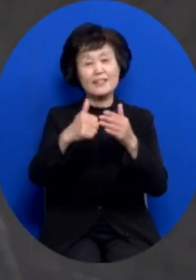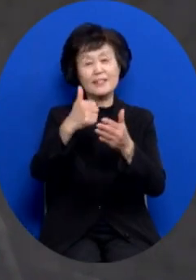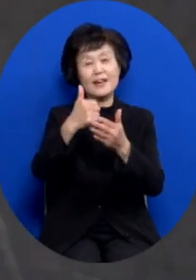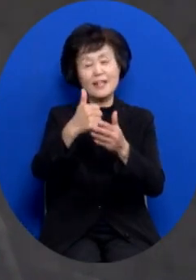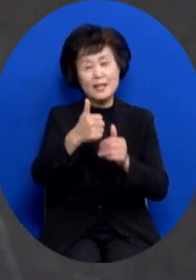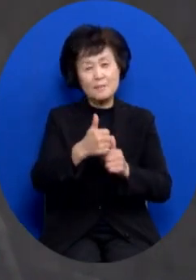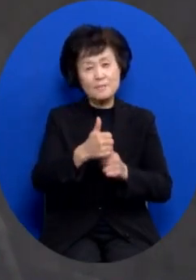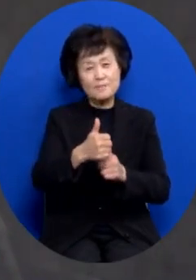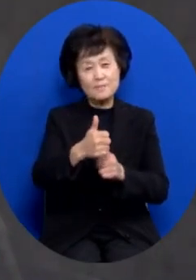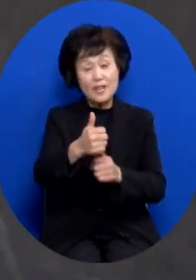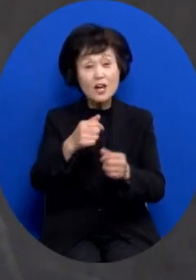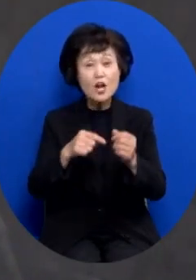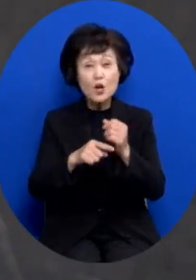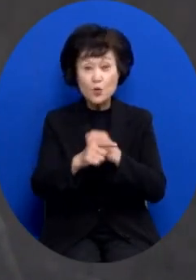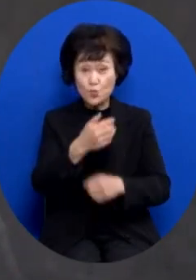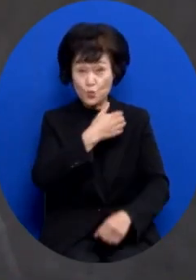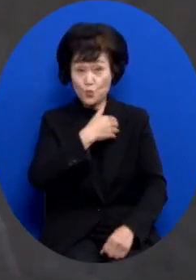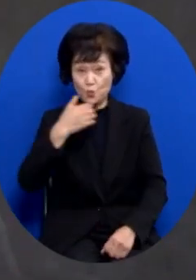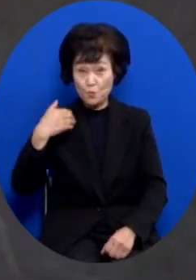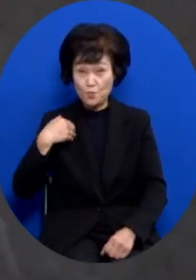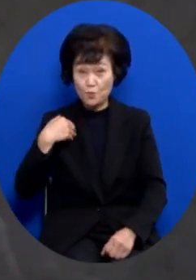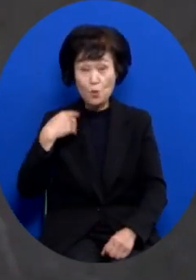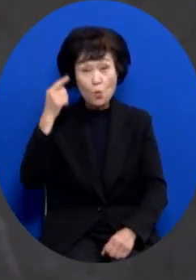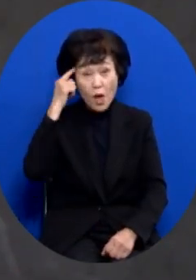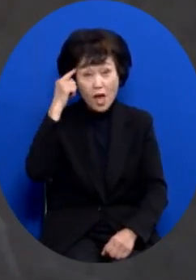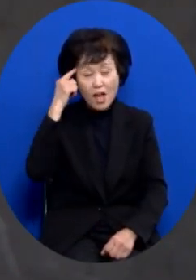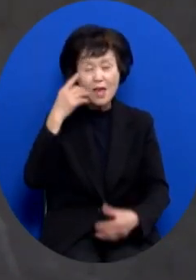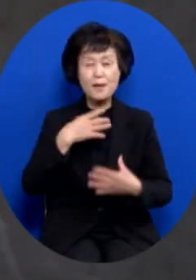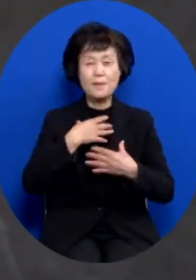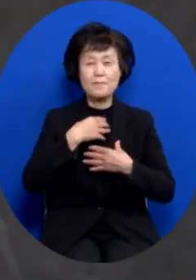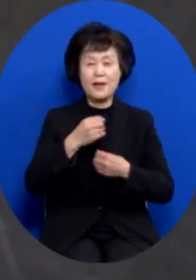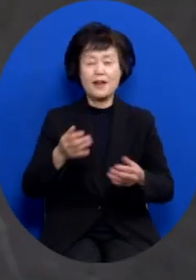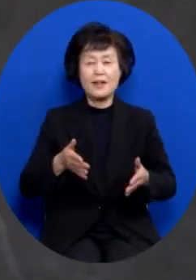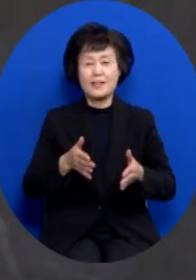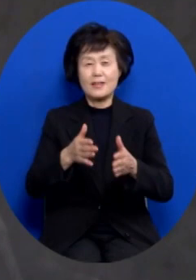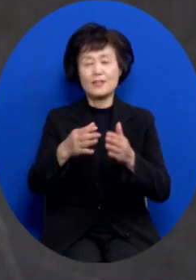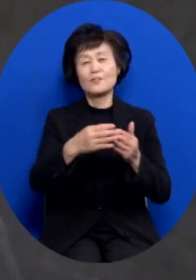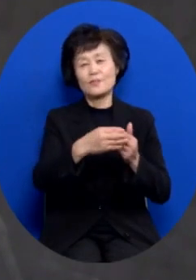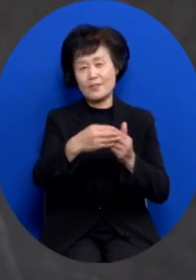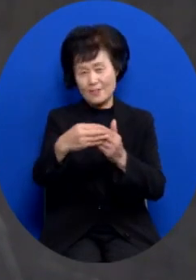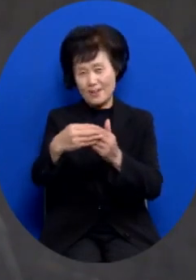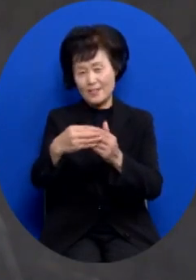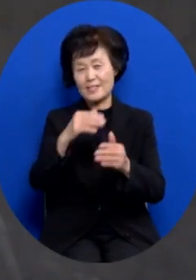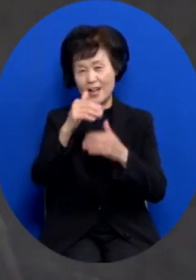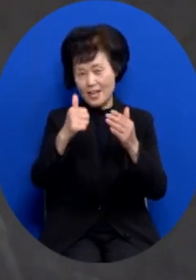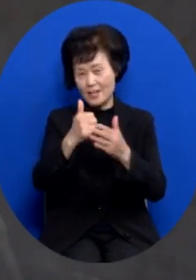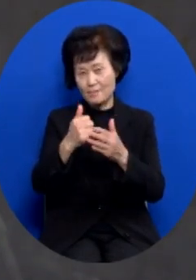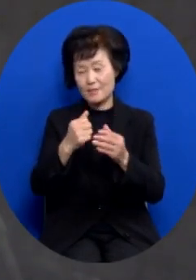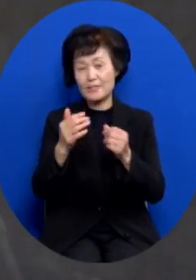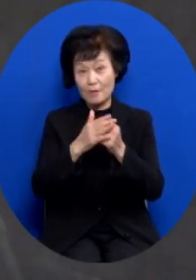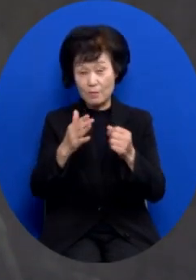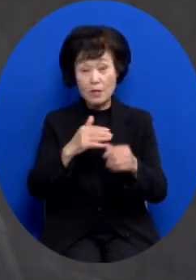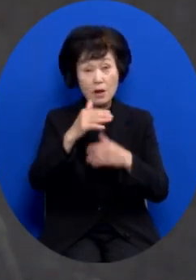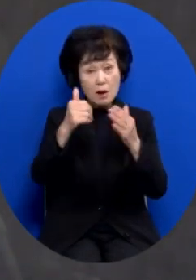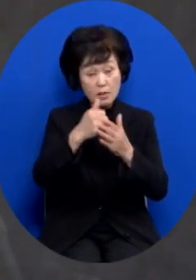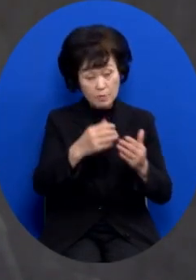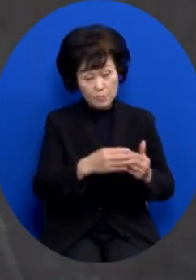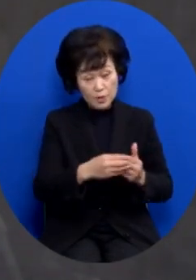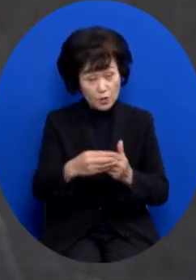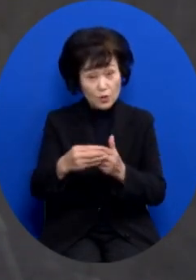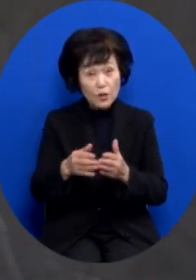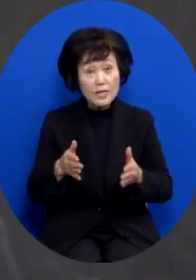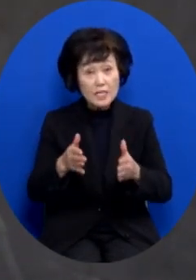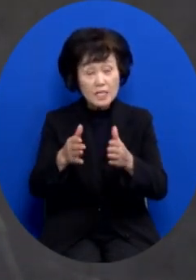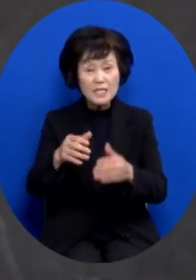이유가 충분합니다 왜 평안의 길로 인도하시기 때문에 그분이 우리를 인도하시는 그 길은